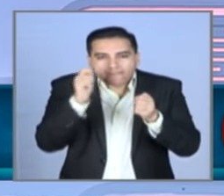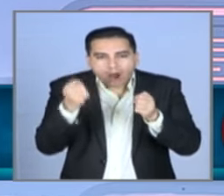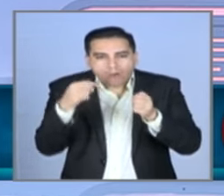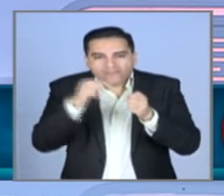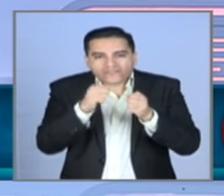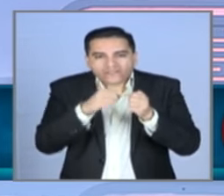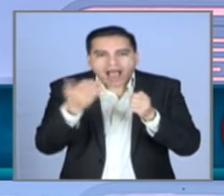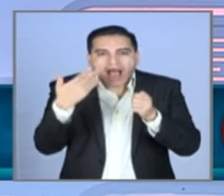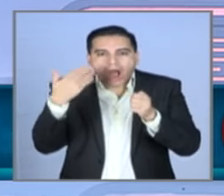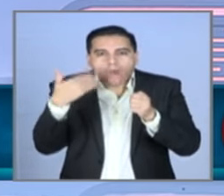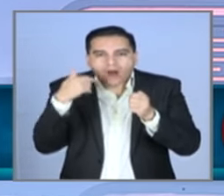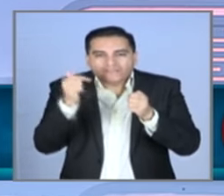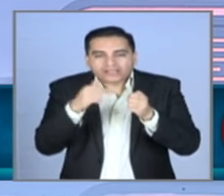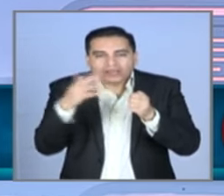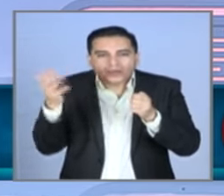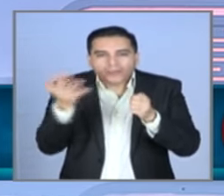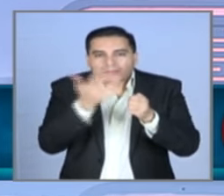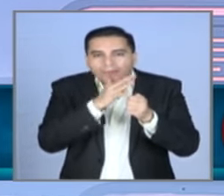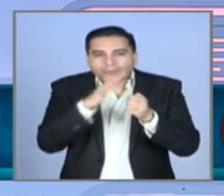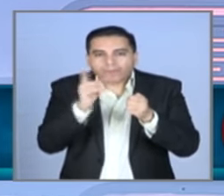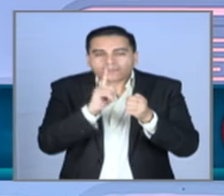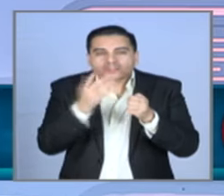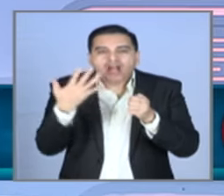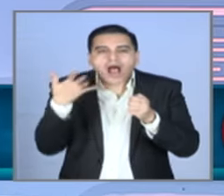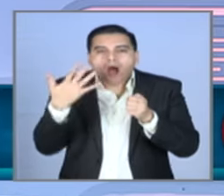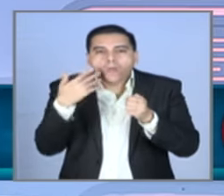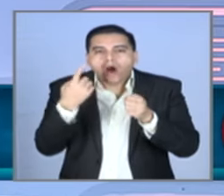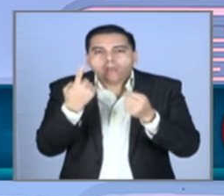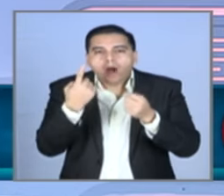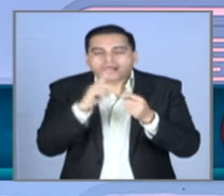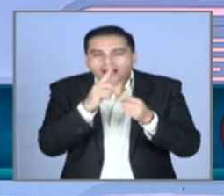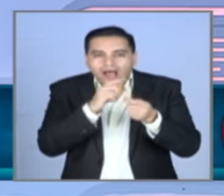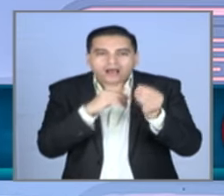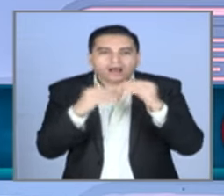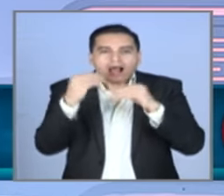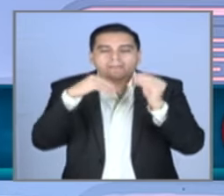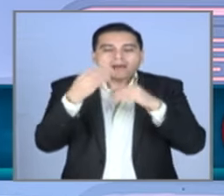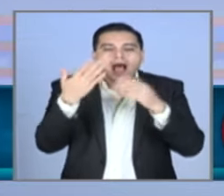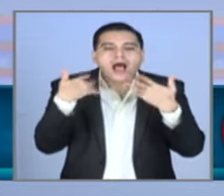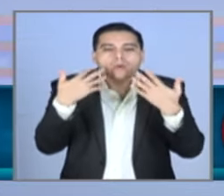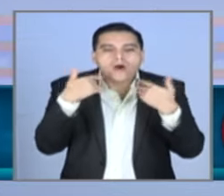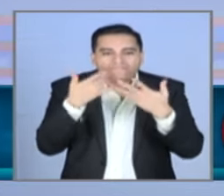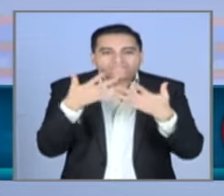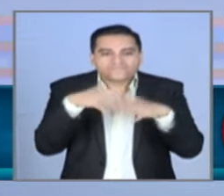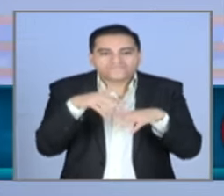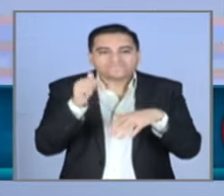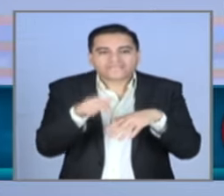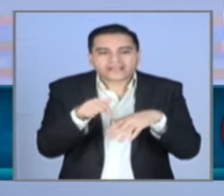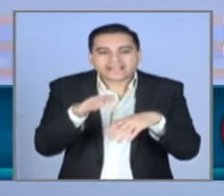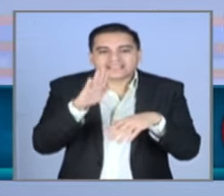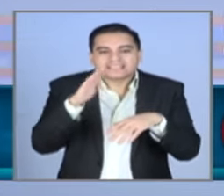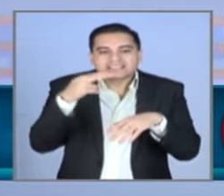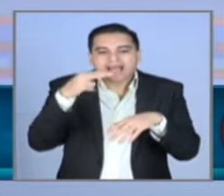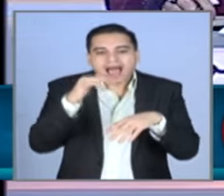فاستنتج إن الهواء مش مكون من مادة واحدة ولا عنصر واحد. سعيد